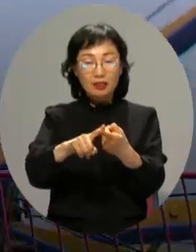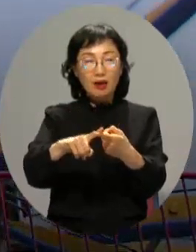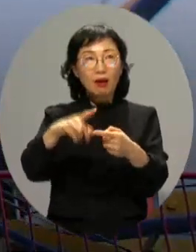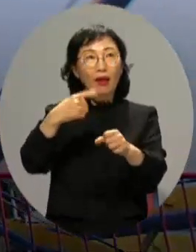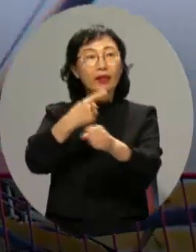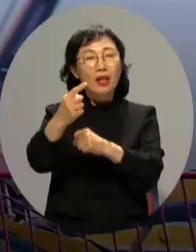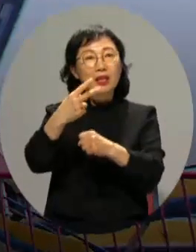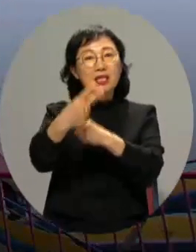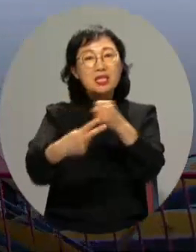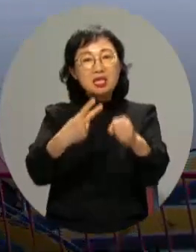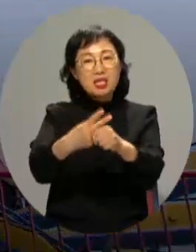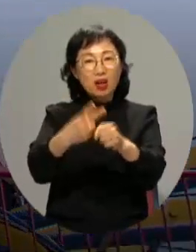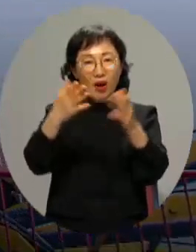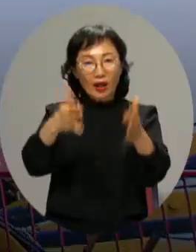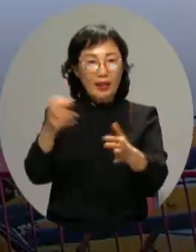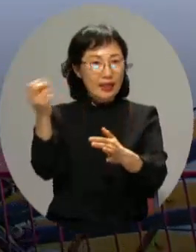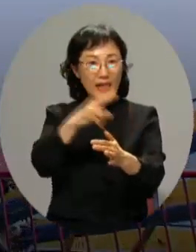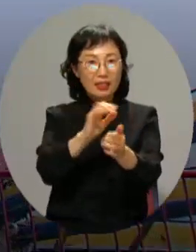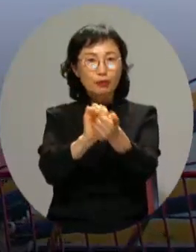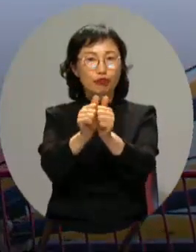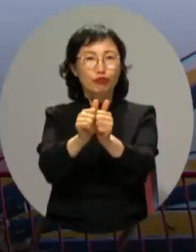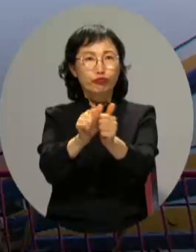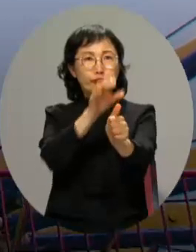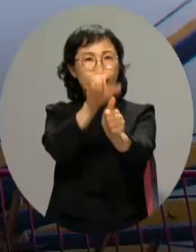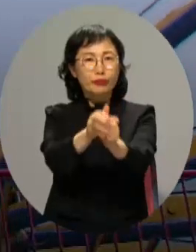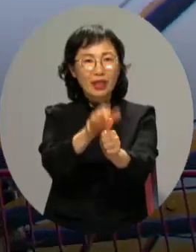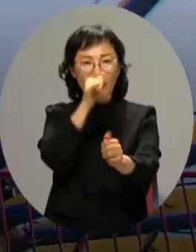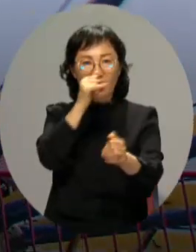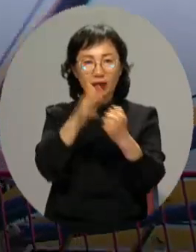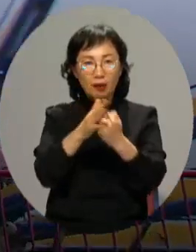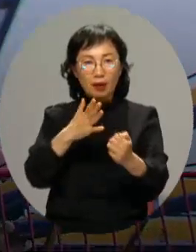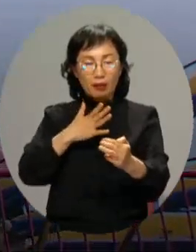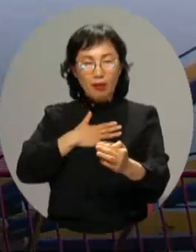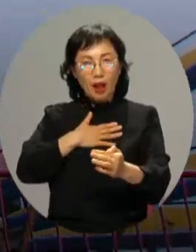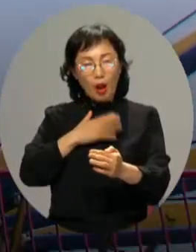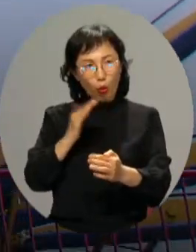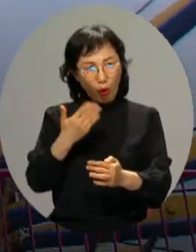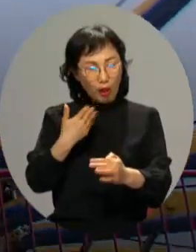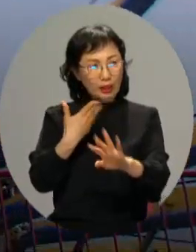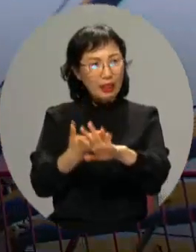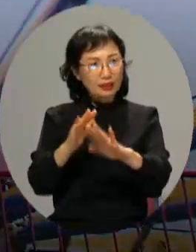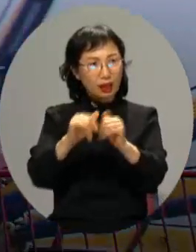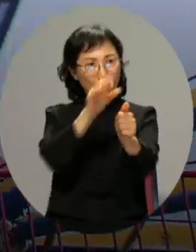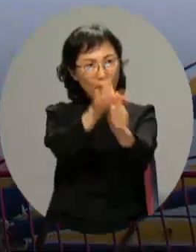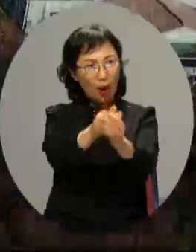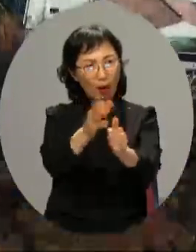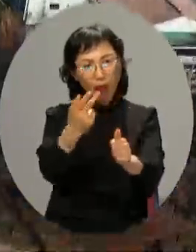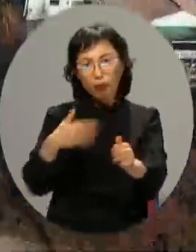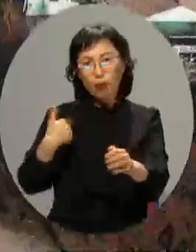있다 그 입찰을 하는데 내가 될지 누가 될지 경쟁 입찰인데.